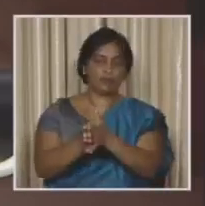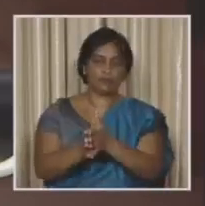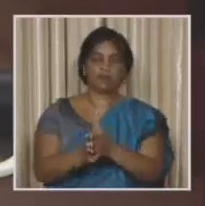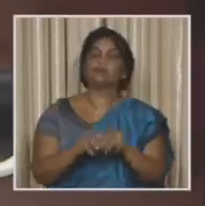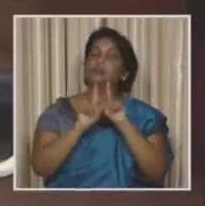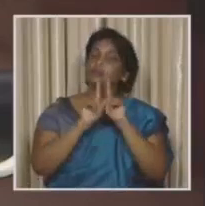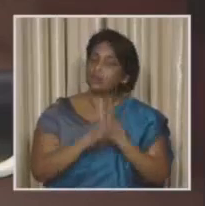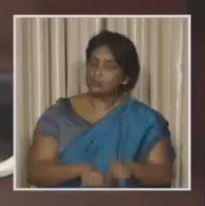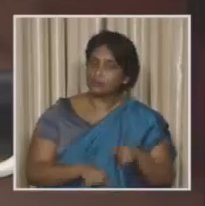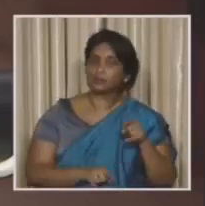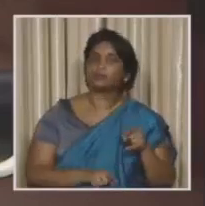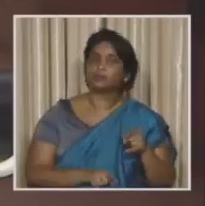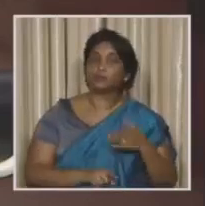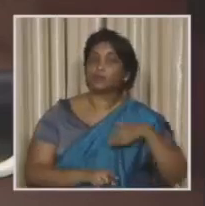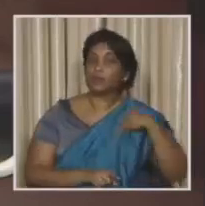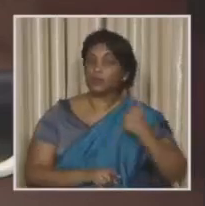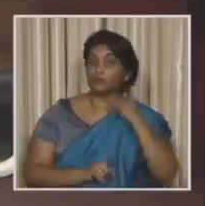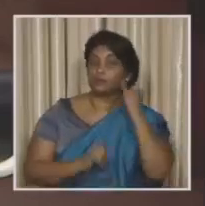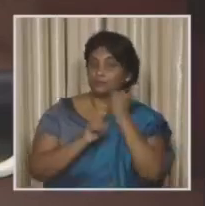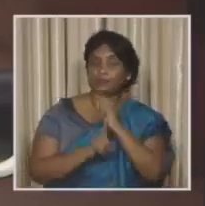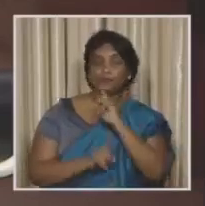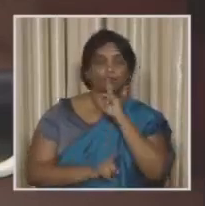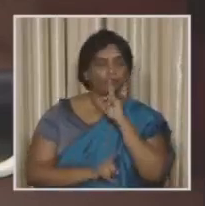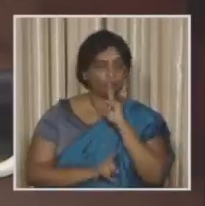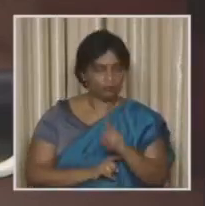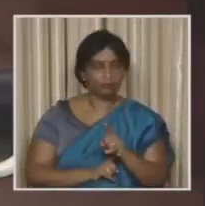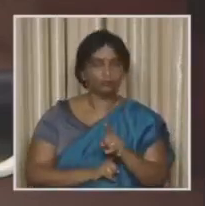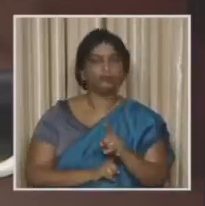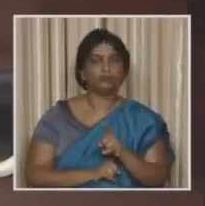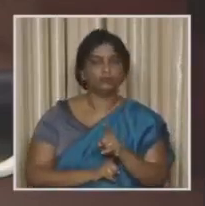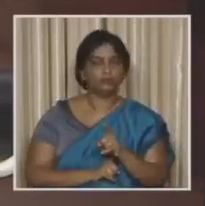වගේම ප්‍රධාන චෝදනාවක් එල්ල වී තිබෙනවා.